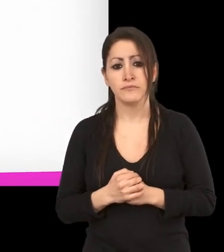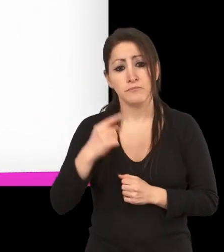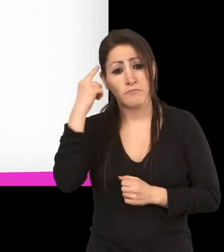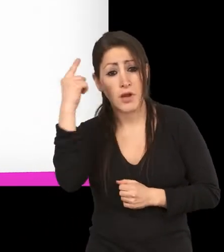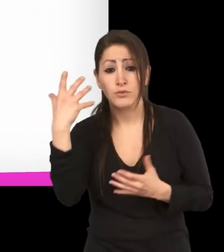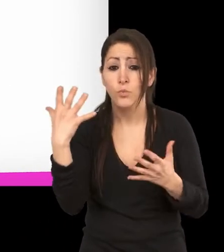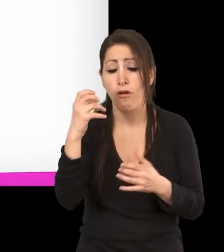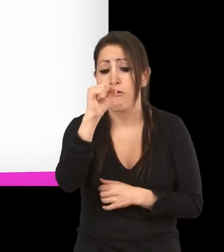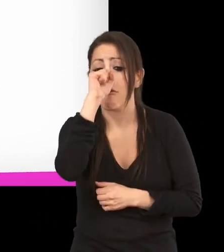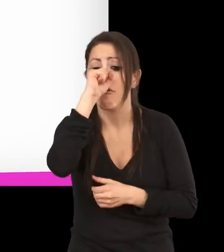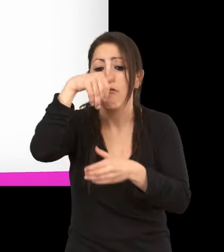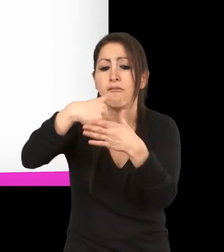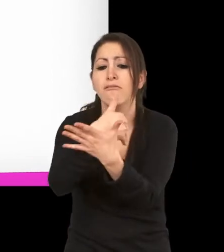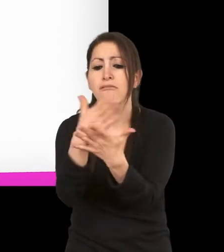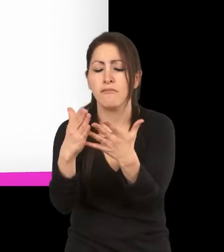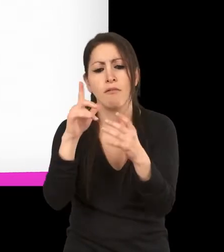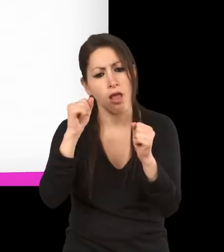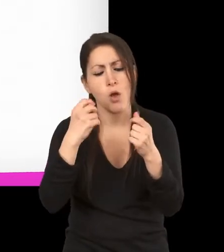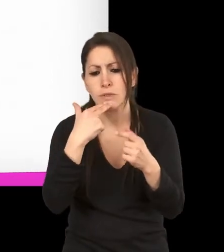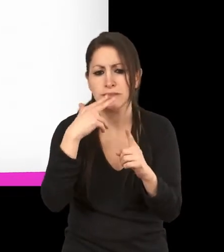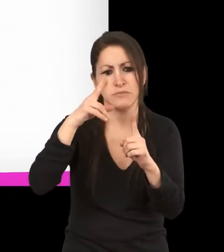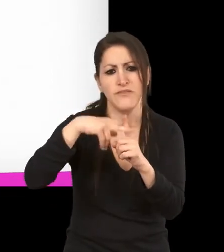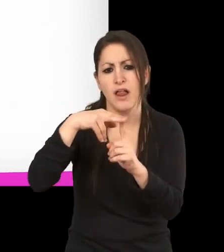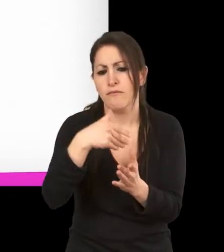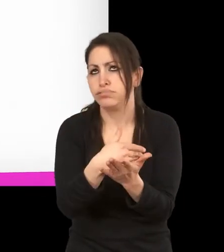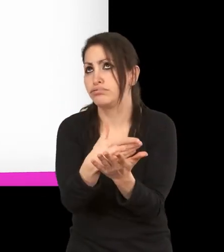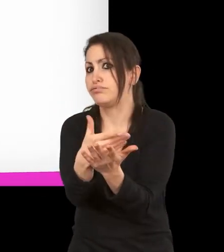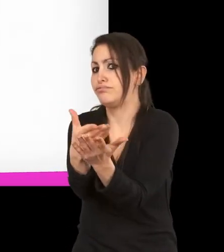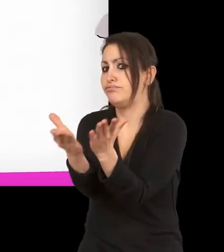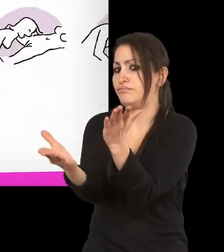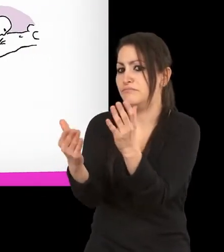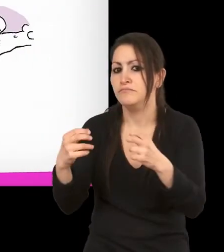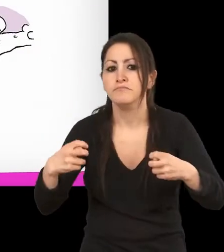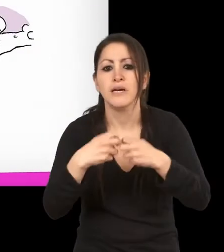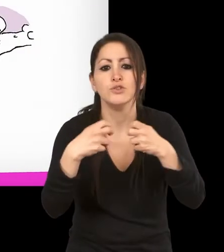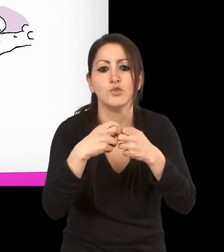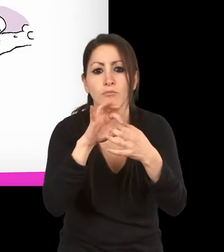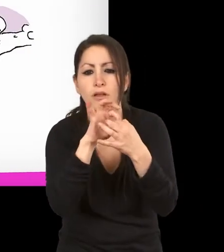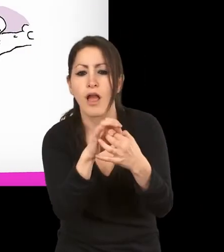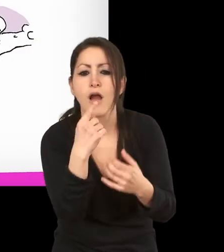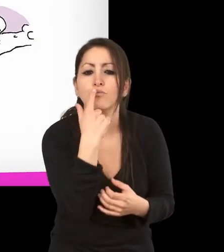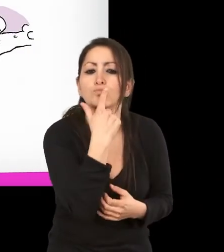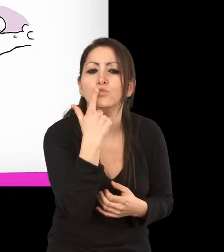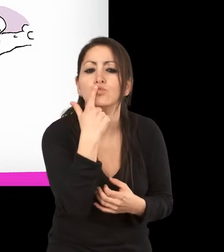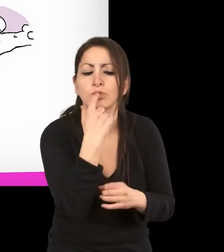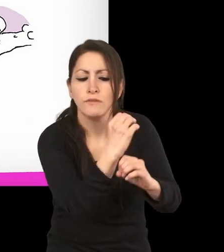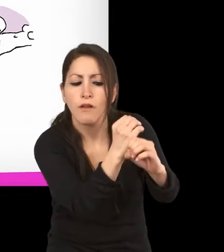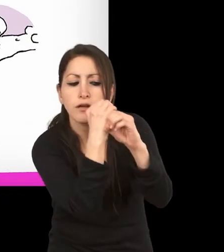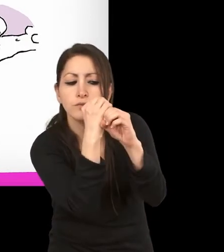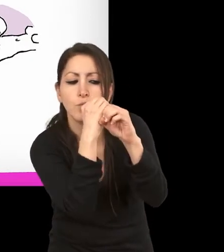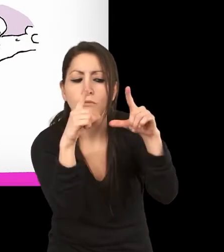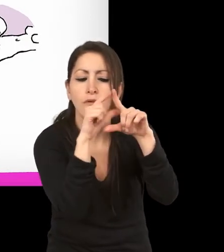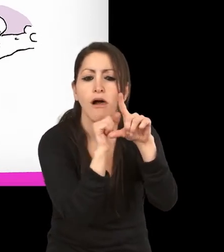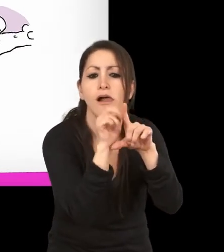faut les utiliser quelle que soit la façon de faire l'amour. Il y a de nombreuses façons de faire l'amour. On peut avoir un rapport sexuel oral, fellation